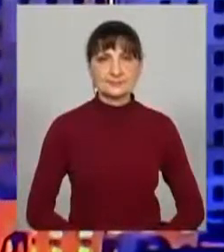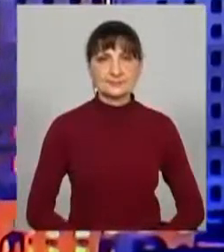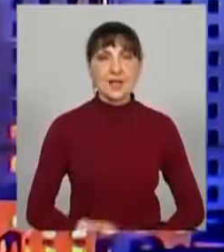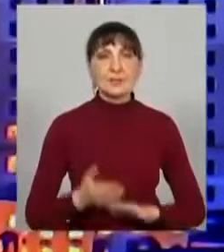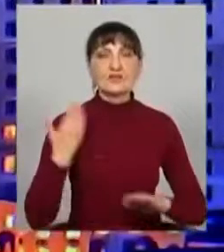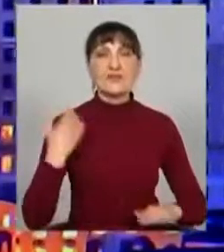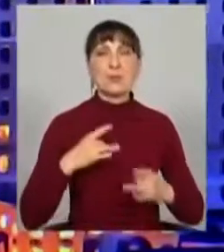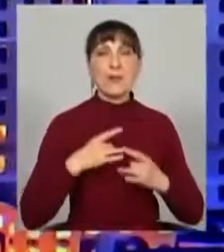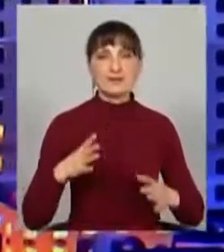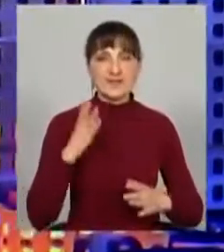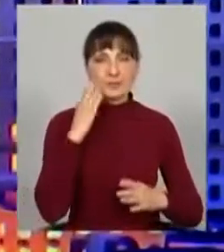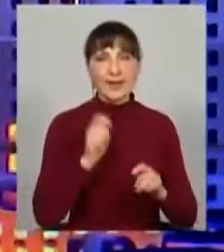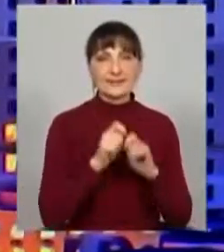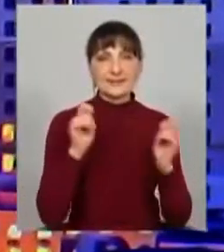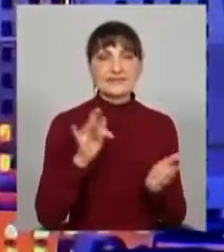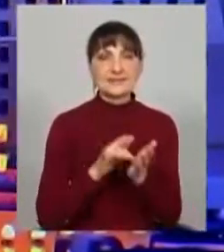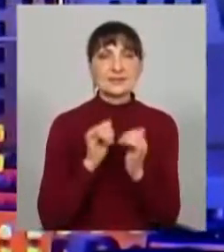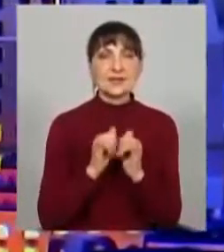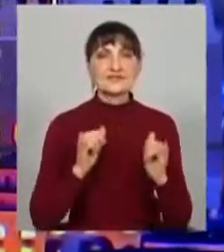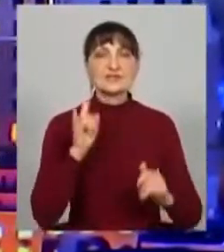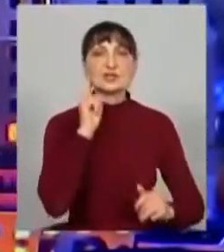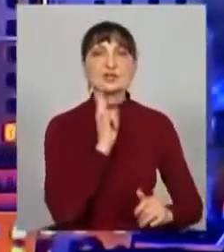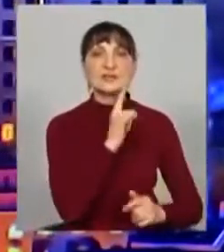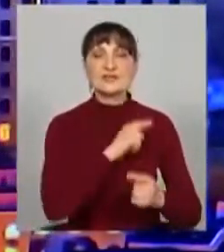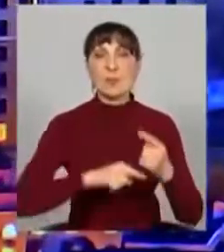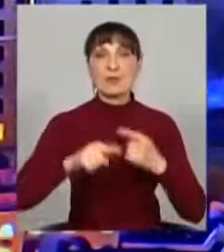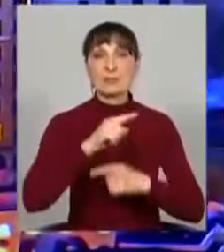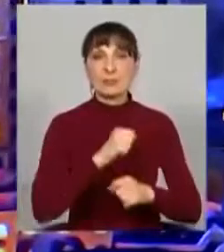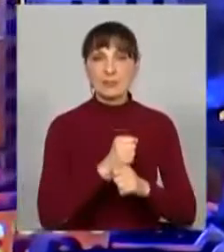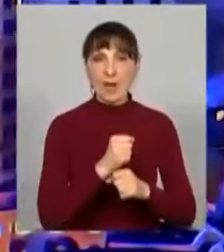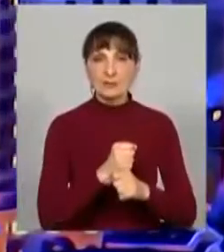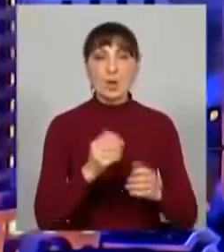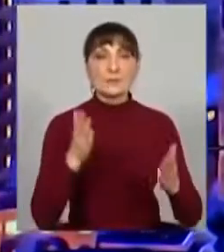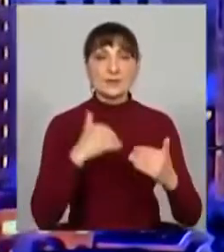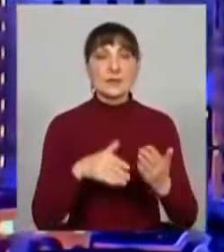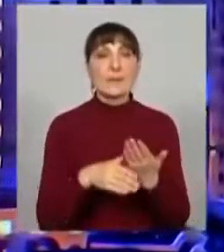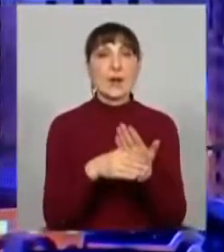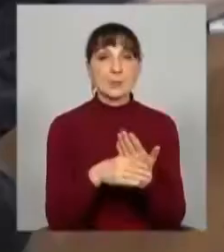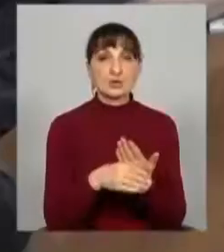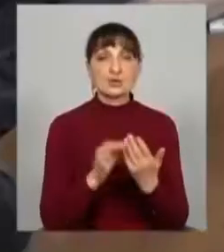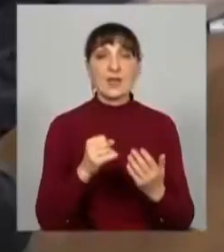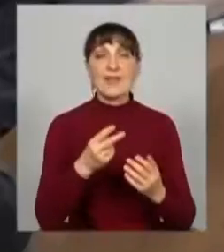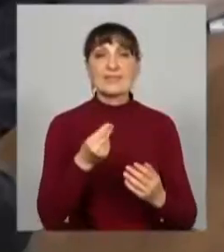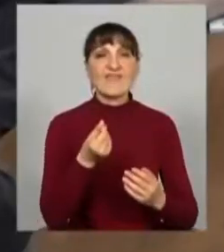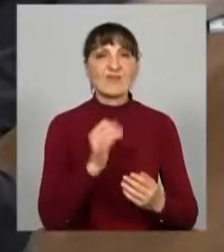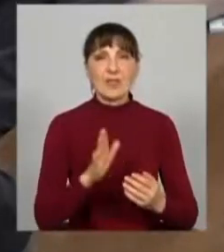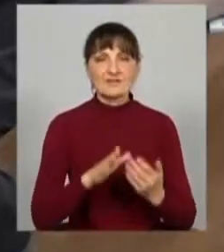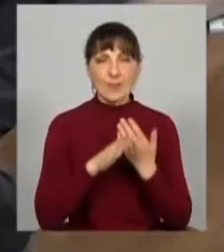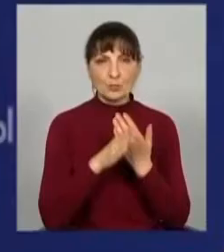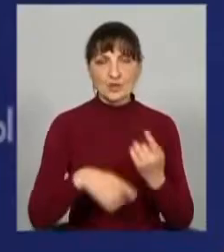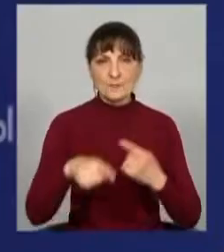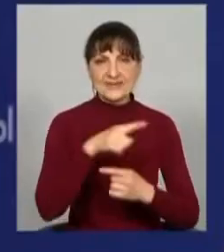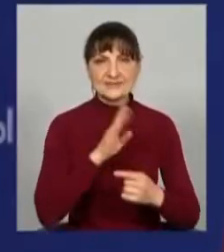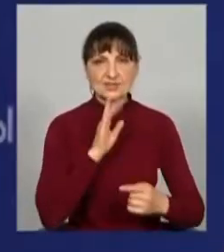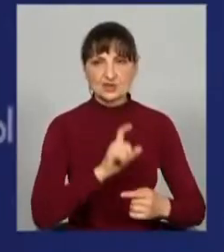В преддверии Наурыза в Алматы открыли Центр развития женского предпринимательства. Он призван стать площадкой для нефинансовой поддержки